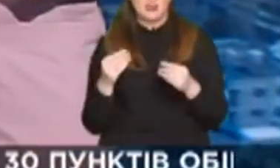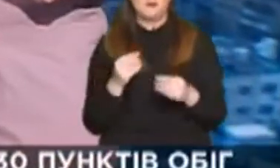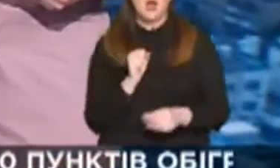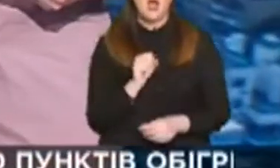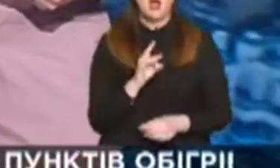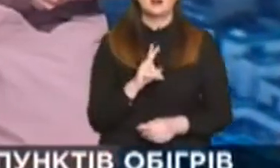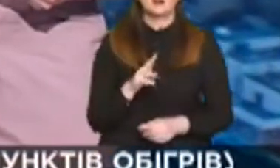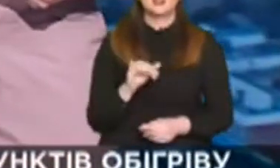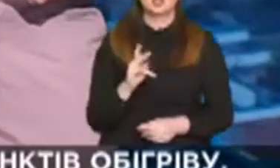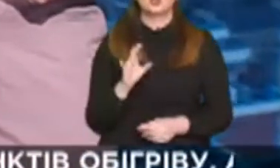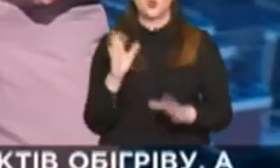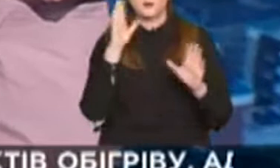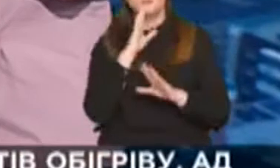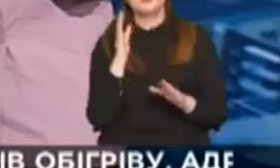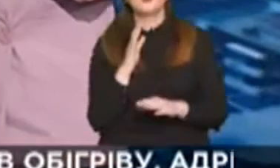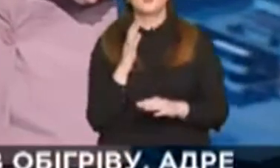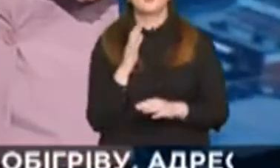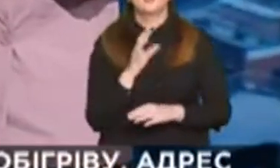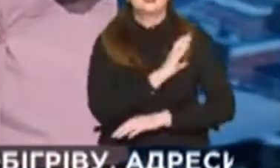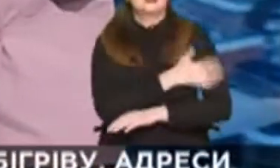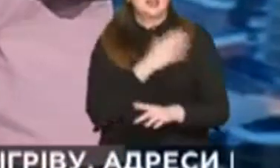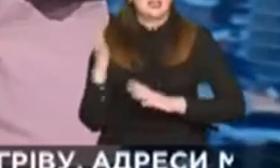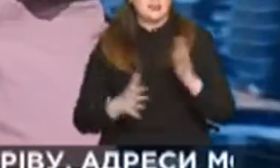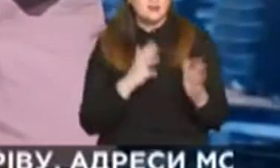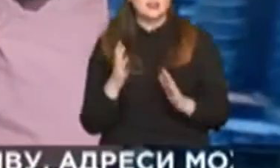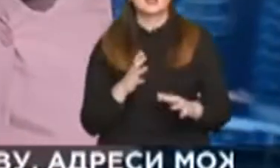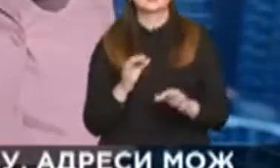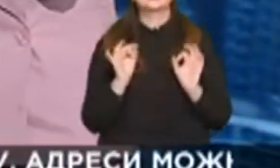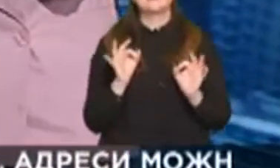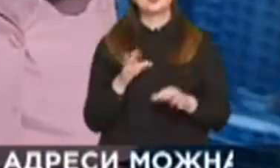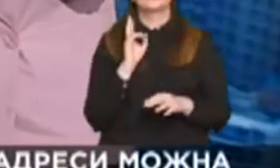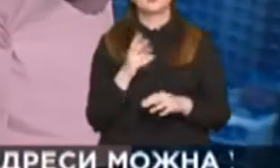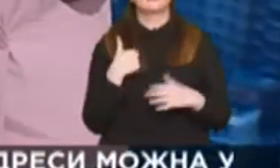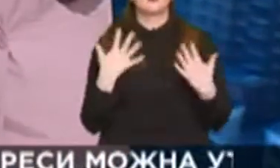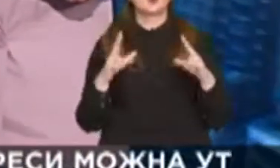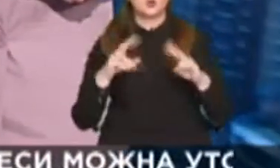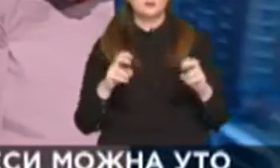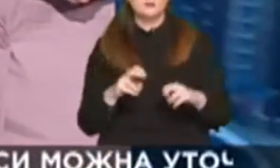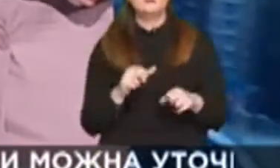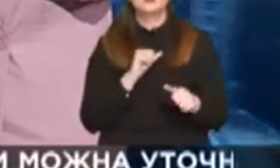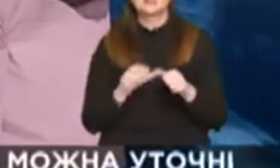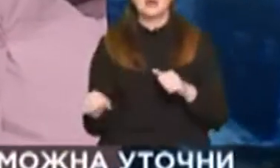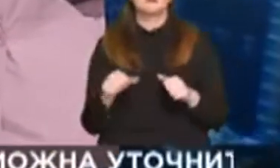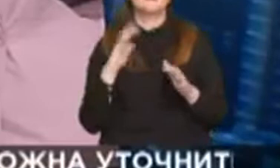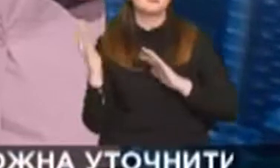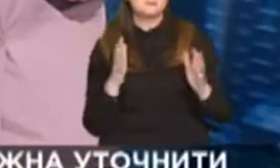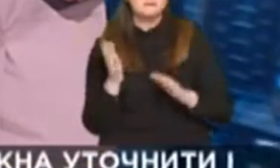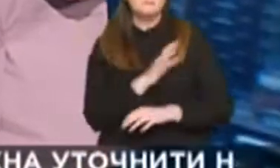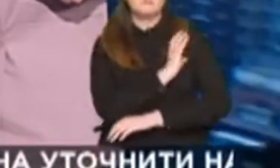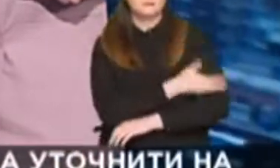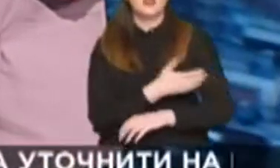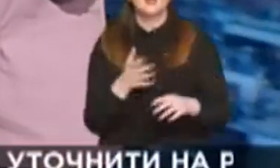повітря, вітер північно-західного напрямку, поривчастий. І, звичайно, як ми вже з вами розібралися, саме поривчастий вітер у поєднанні з